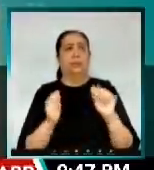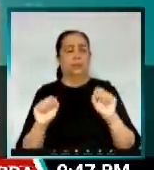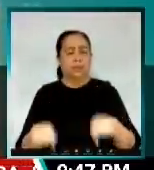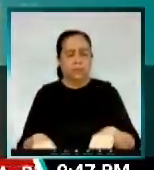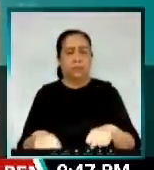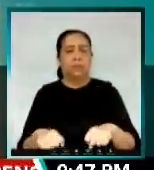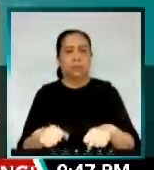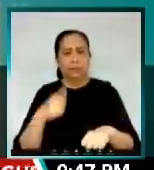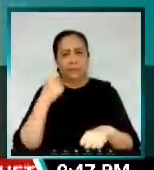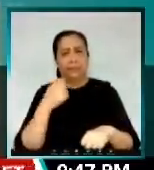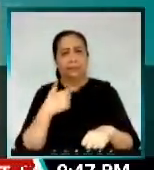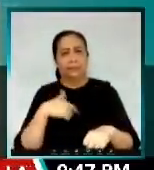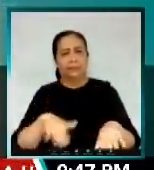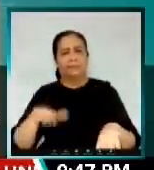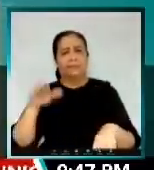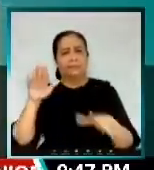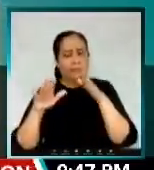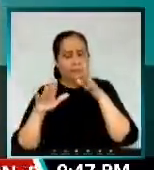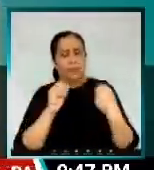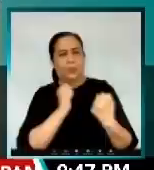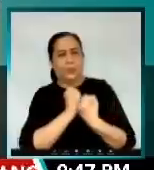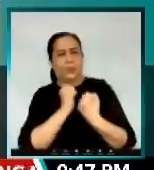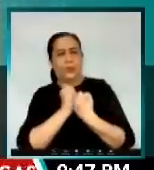na nanay ko. But